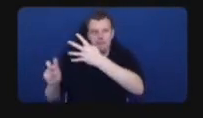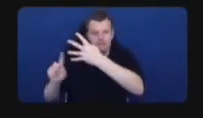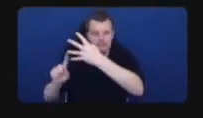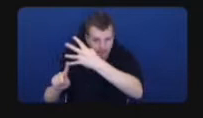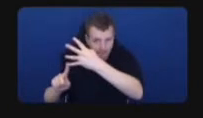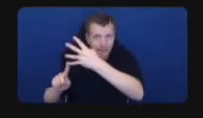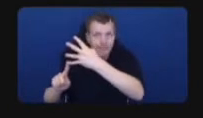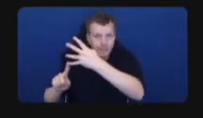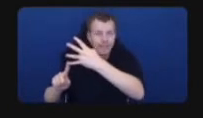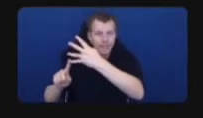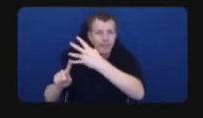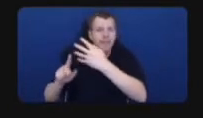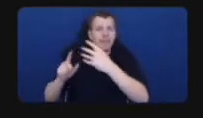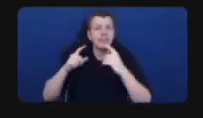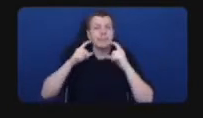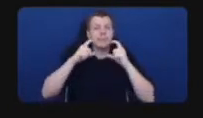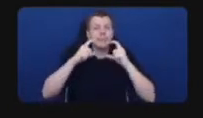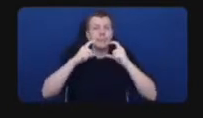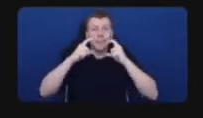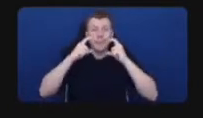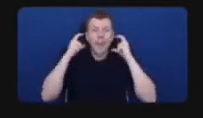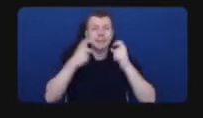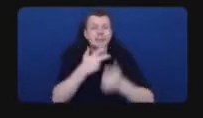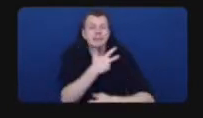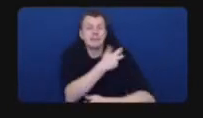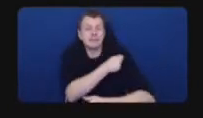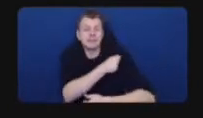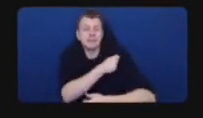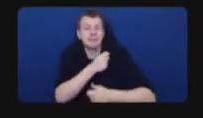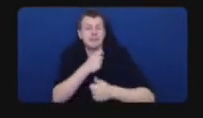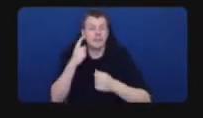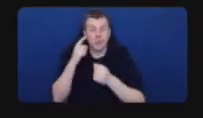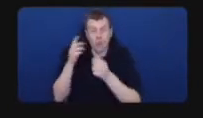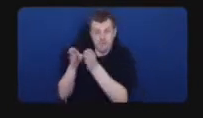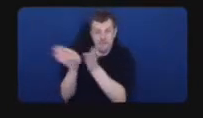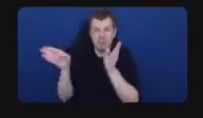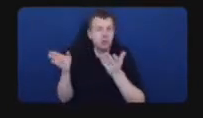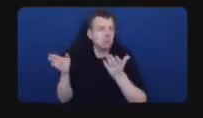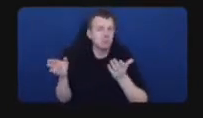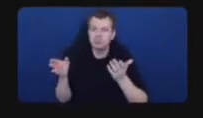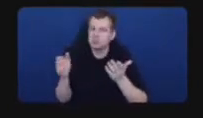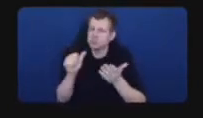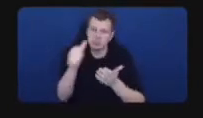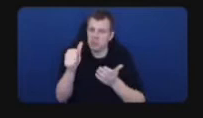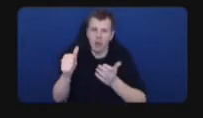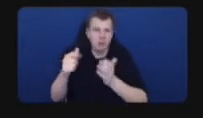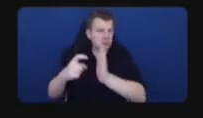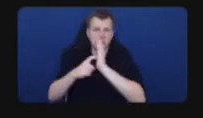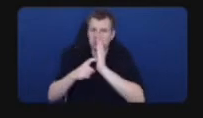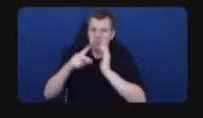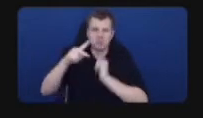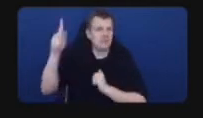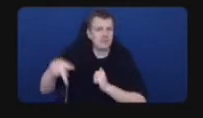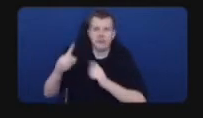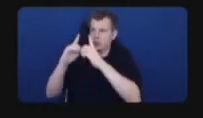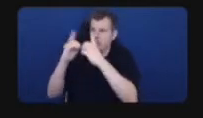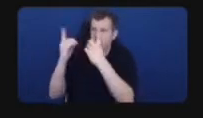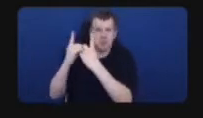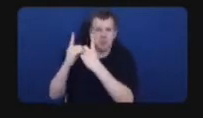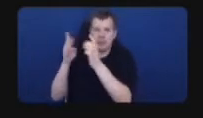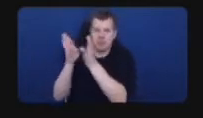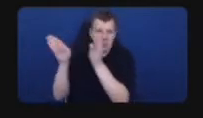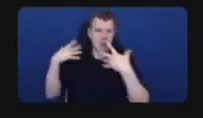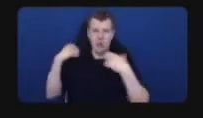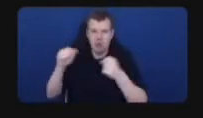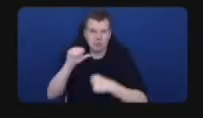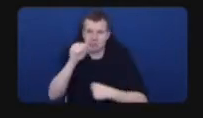3月2号，费城已经进入了是全清的状态了。那现在费城卫生